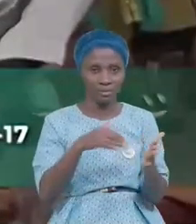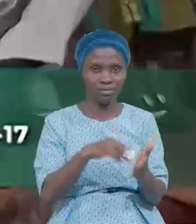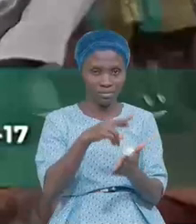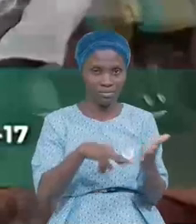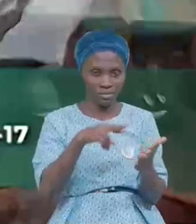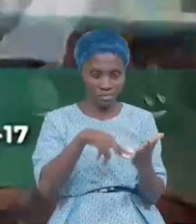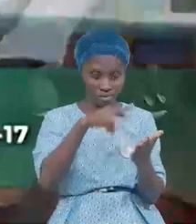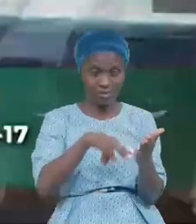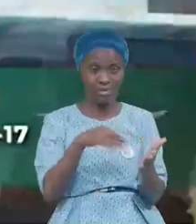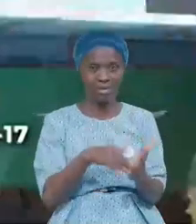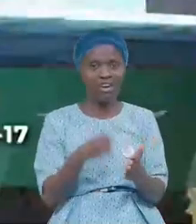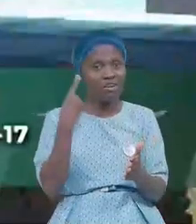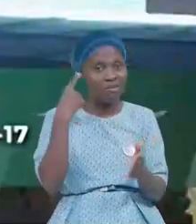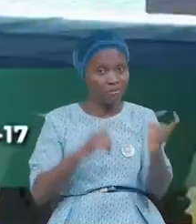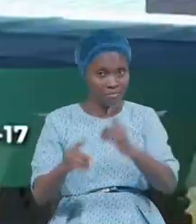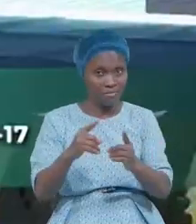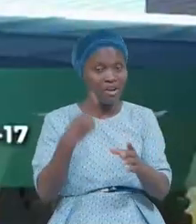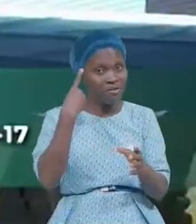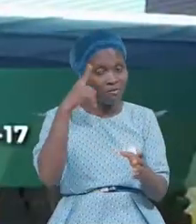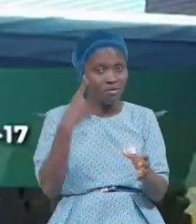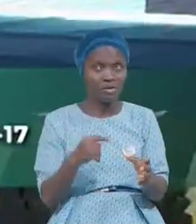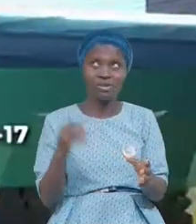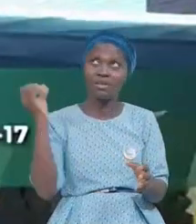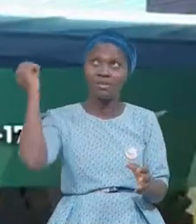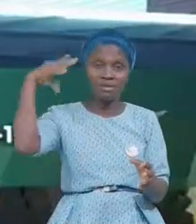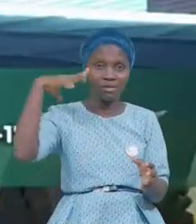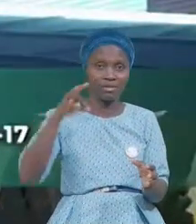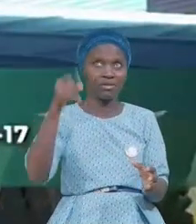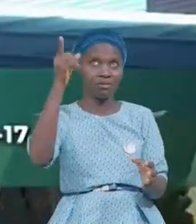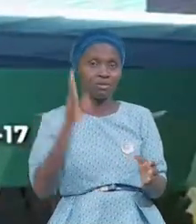Car la grâce de Dieu, source de salut,